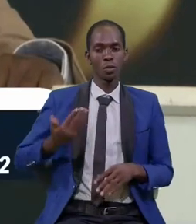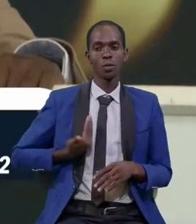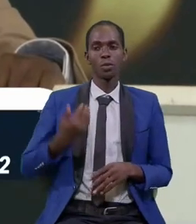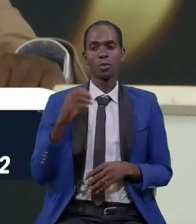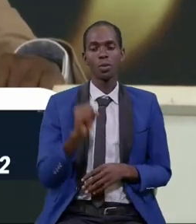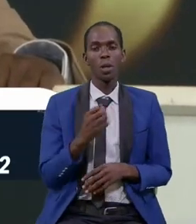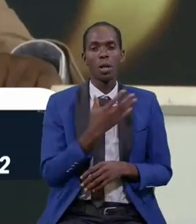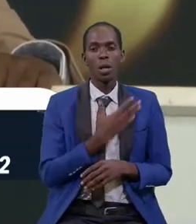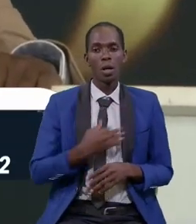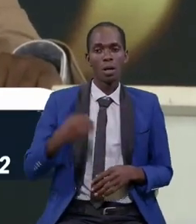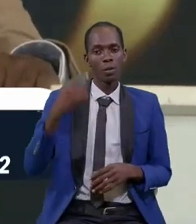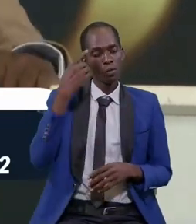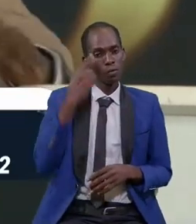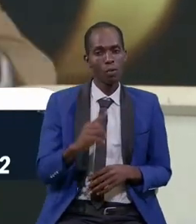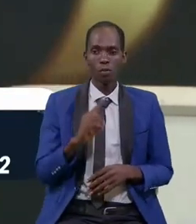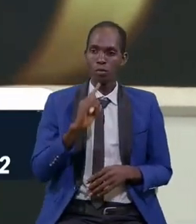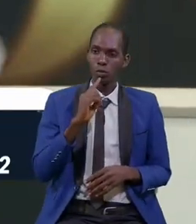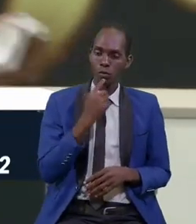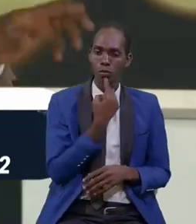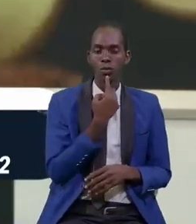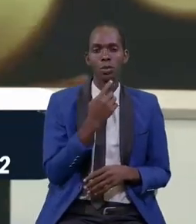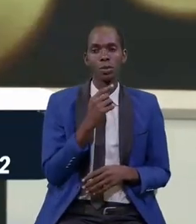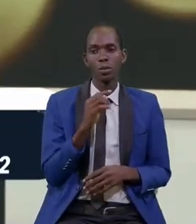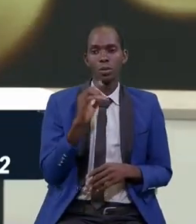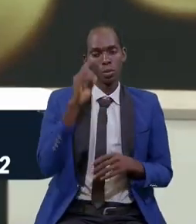et des saints sincères.